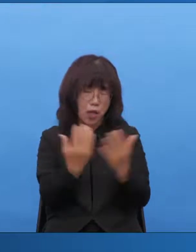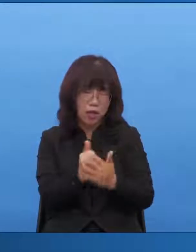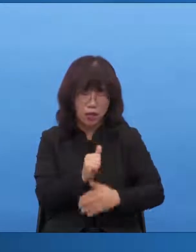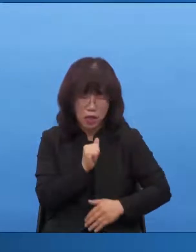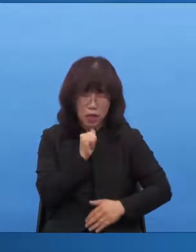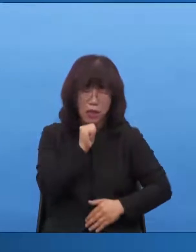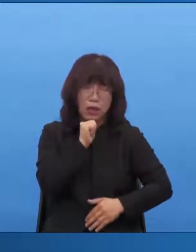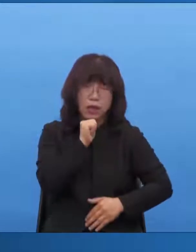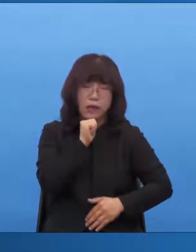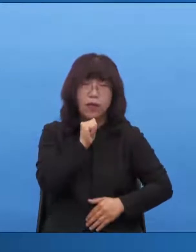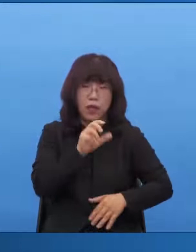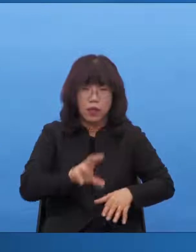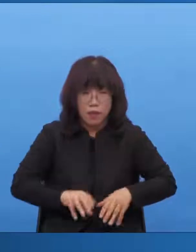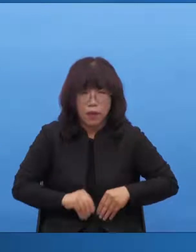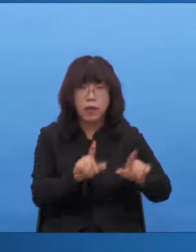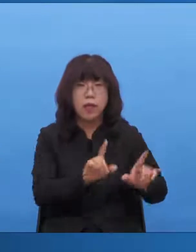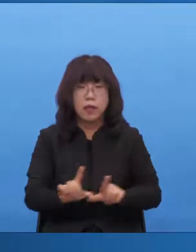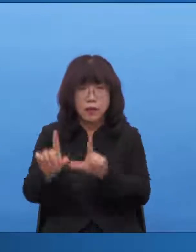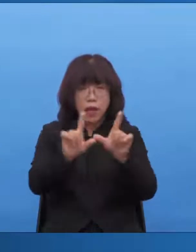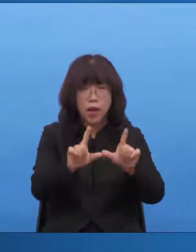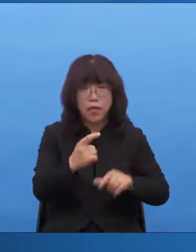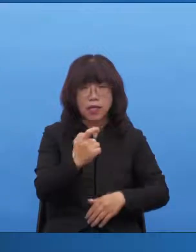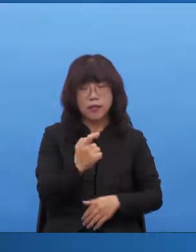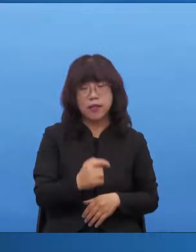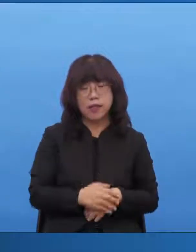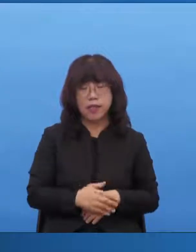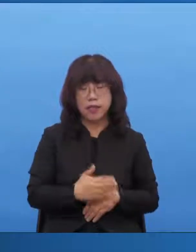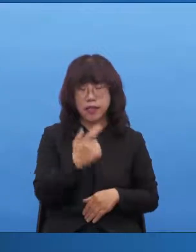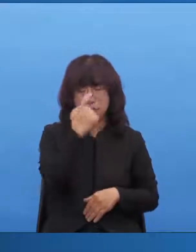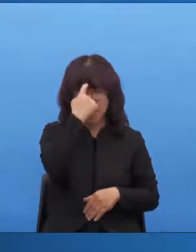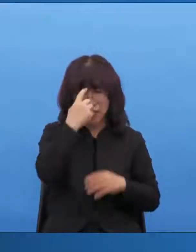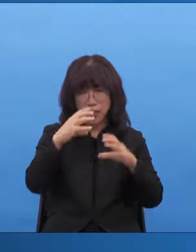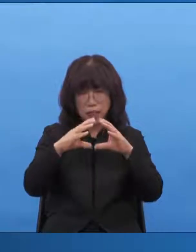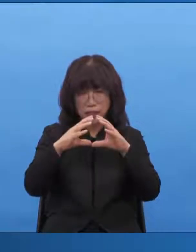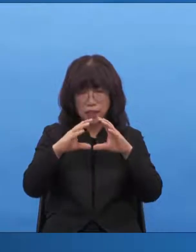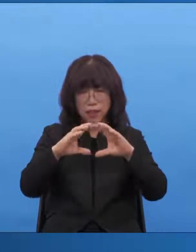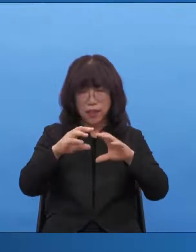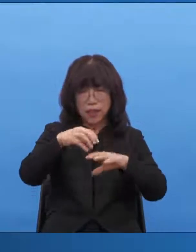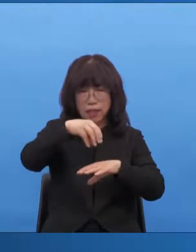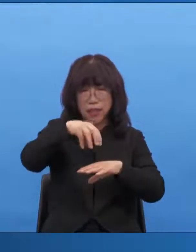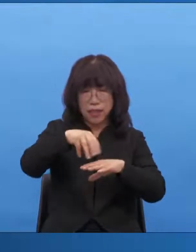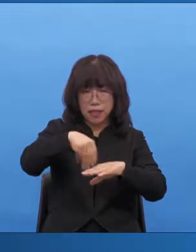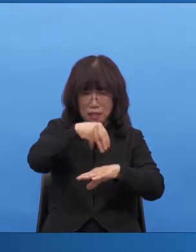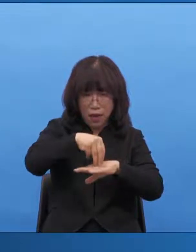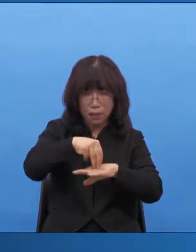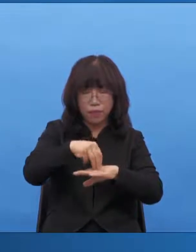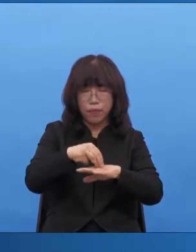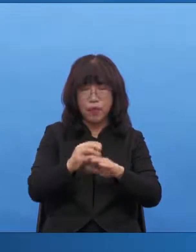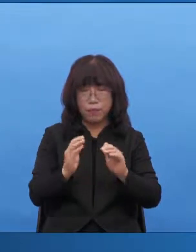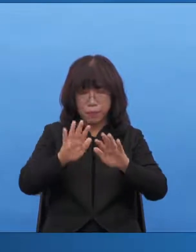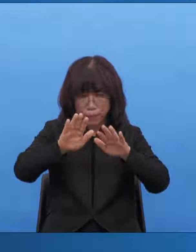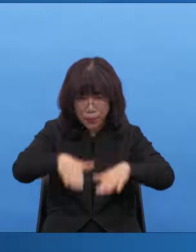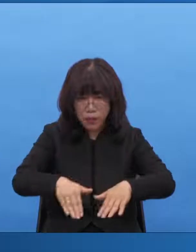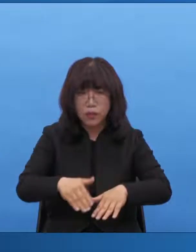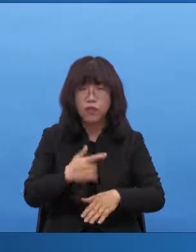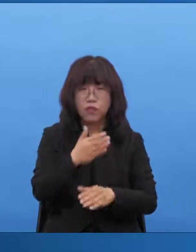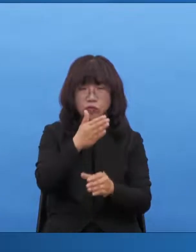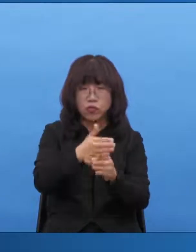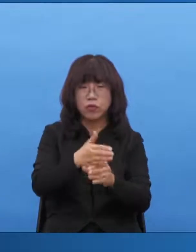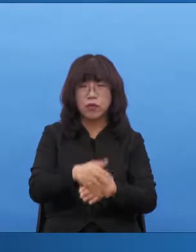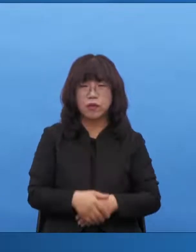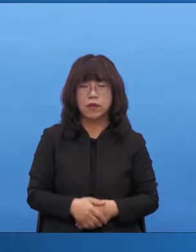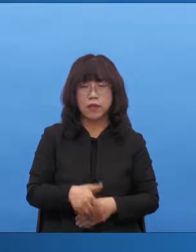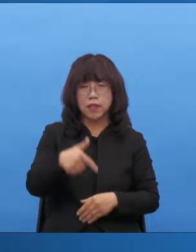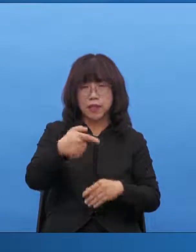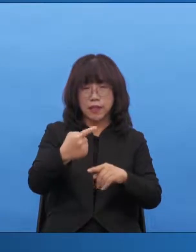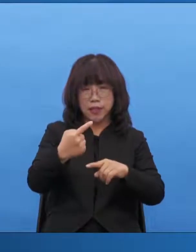인구의 85% 이상이 이슬람 교인이며 8%만이 기독교인이고 7%는 여전히 토속 신앙을 믿고 있다고 보고되고 있습니다.